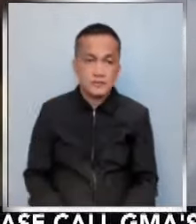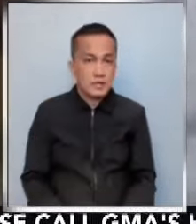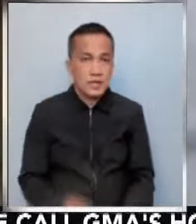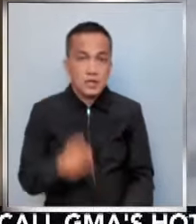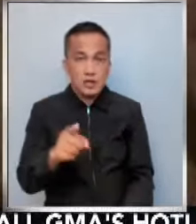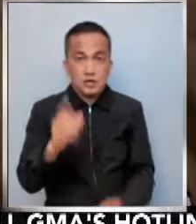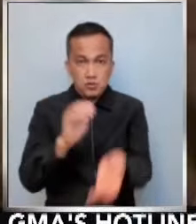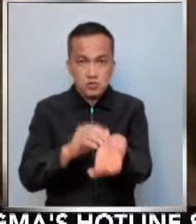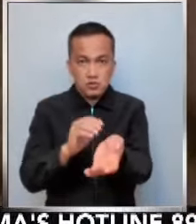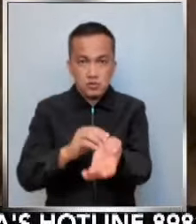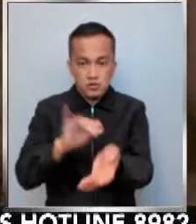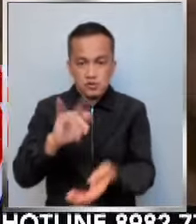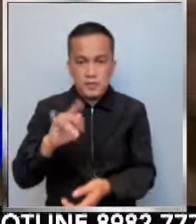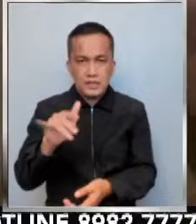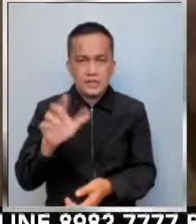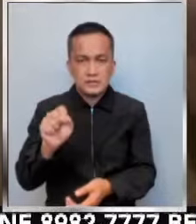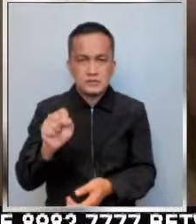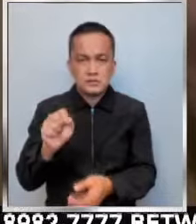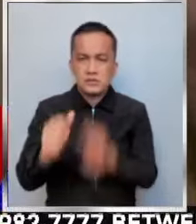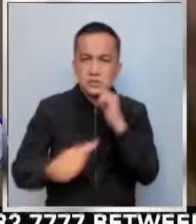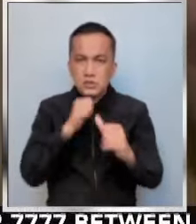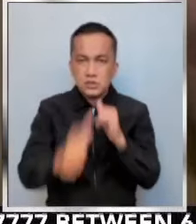paratang. Hindi ako guilty.